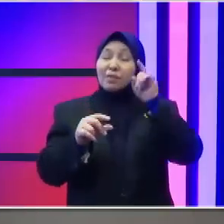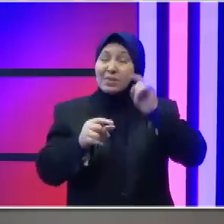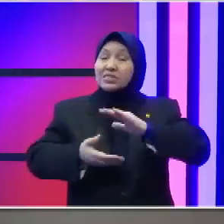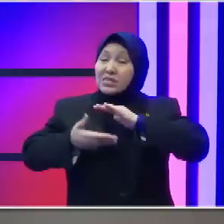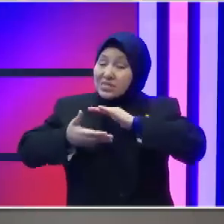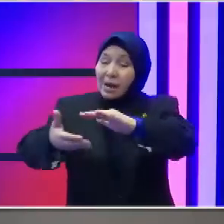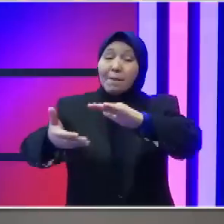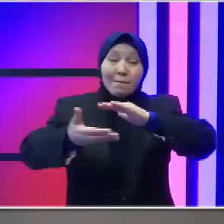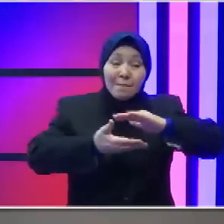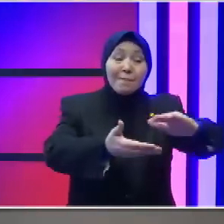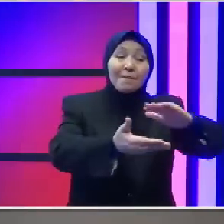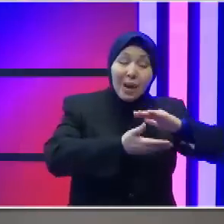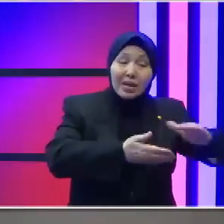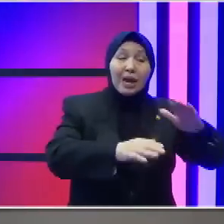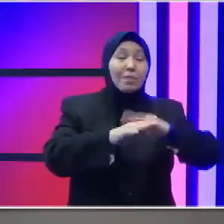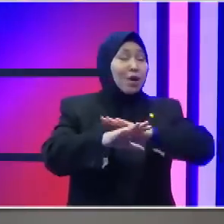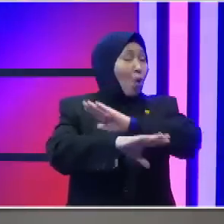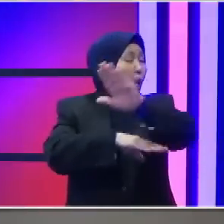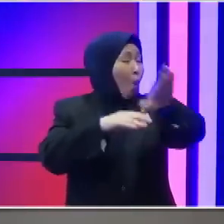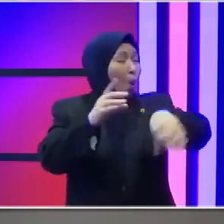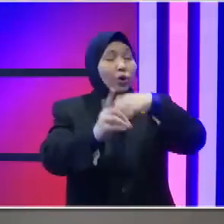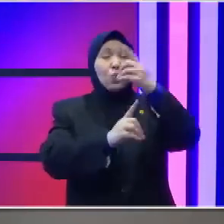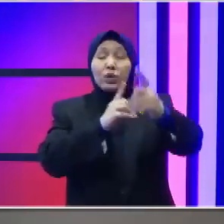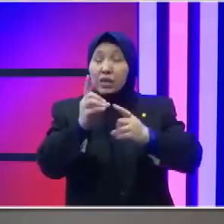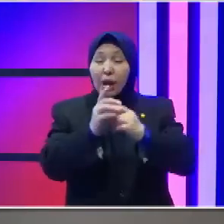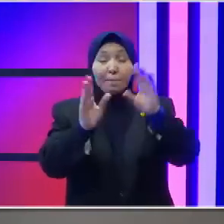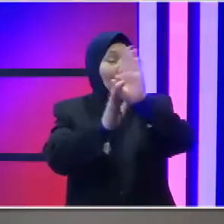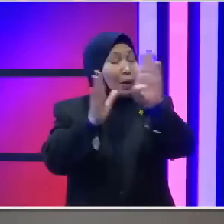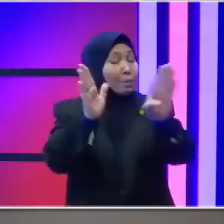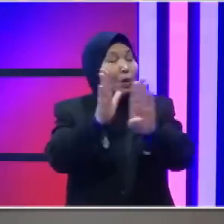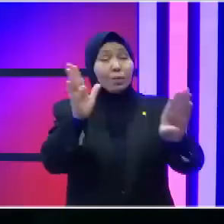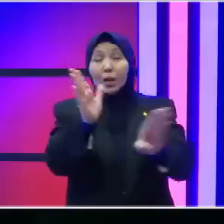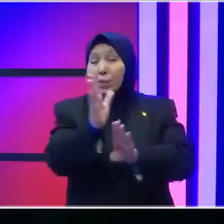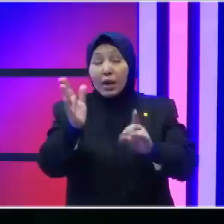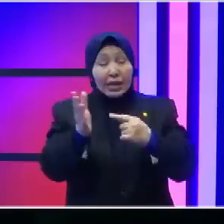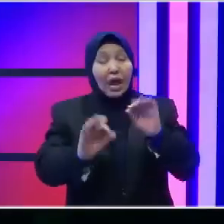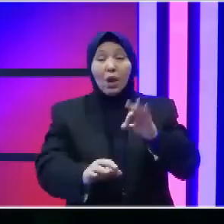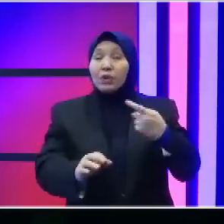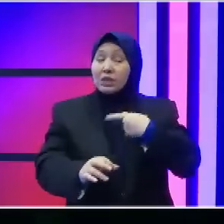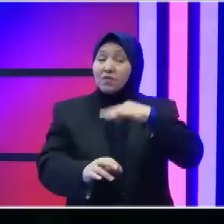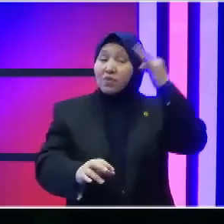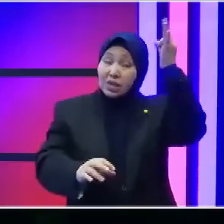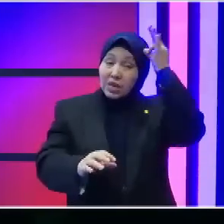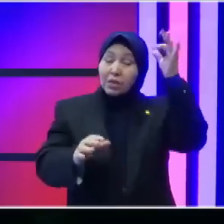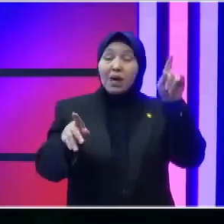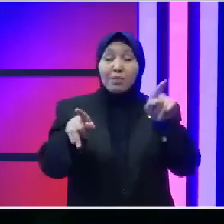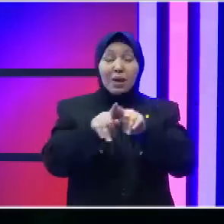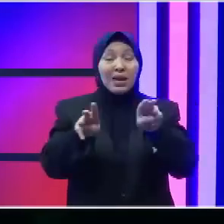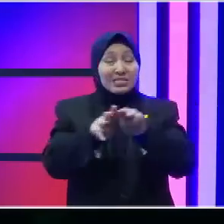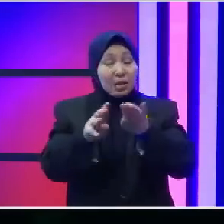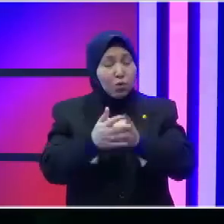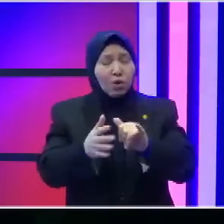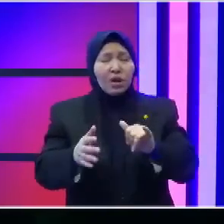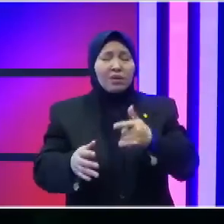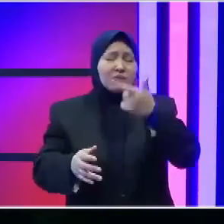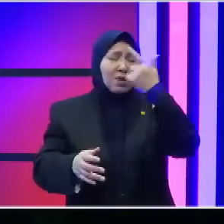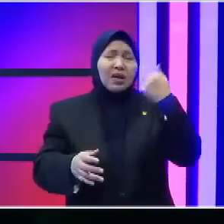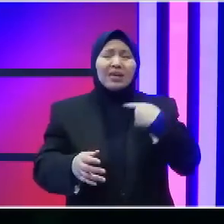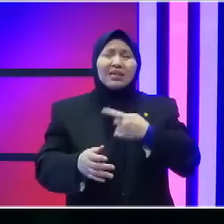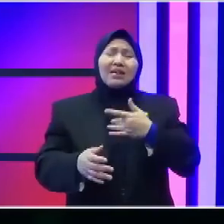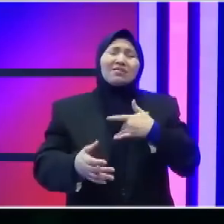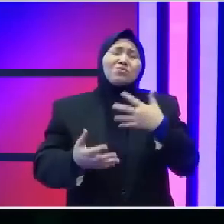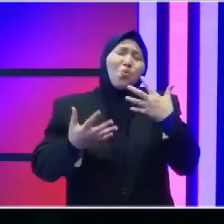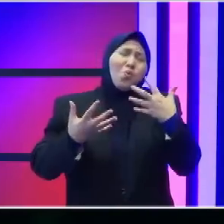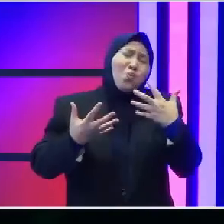sampaikan kepada seluruh dunia yang berbilion lagi itu. Dan bila kita fikir-fikir begitu, dia akan menyebabkan kita rasa alamak